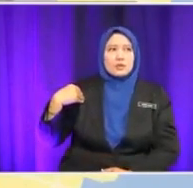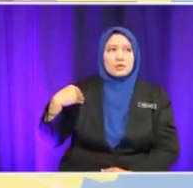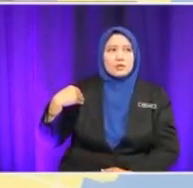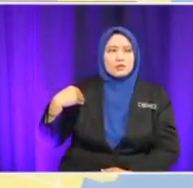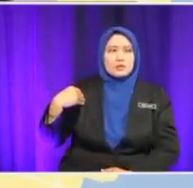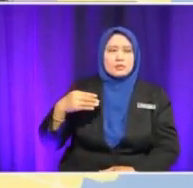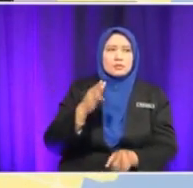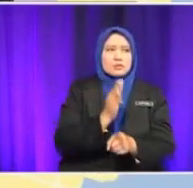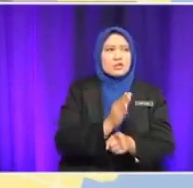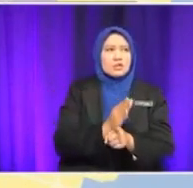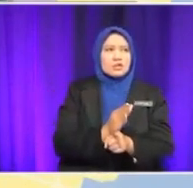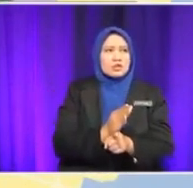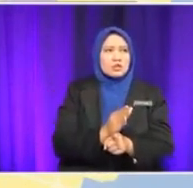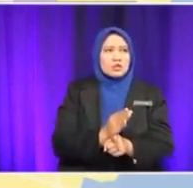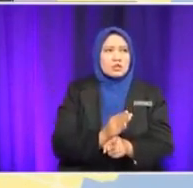kalau